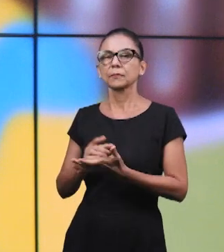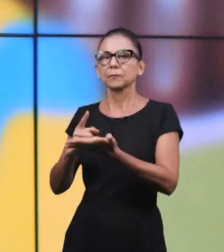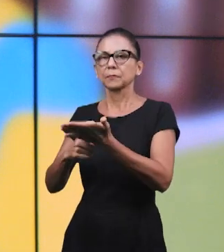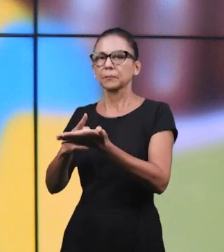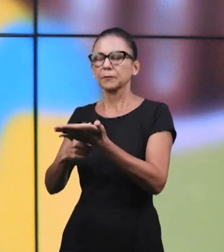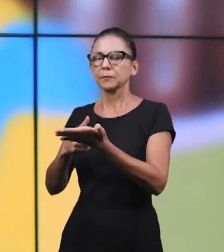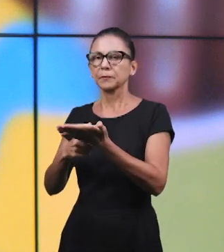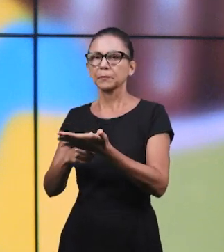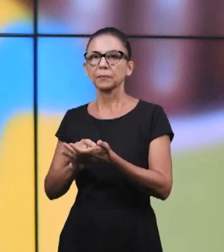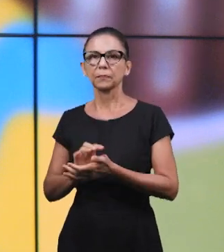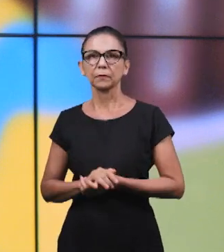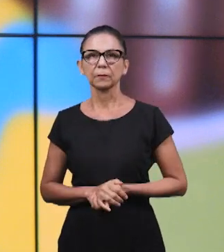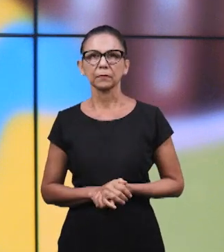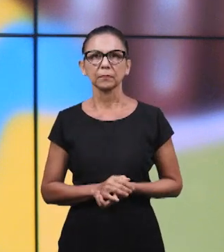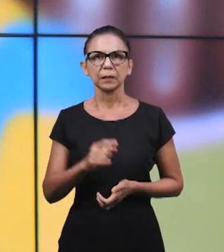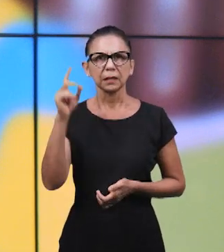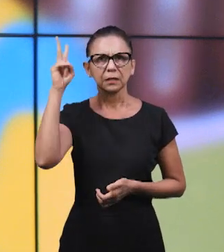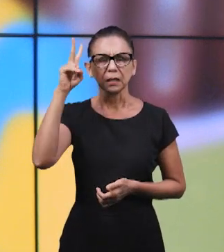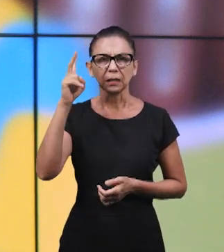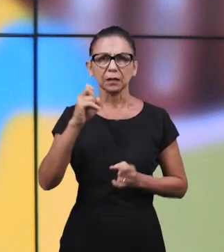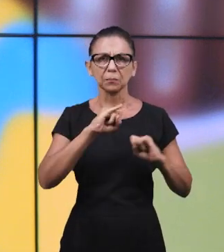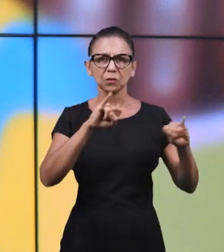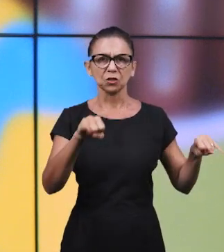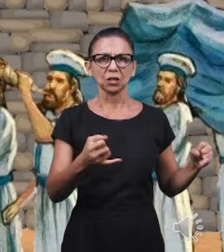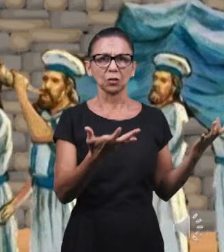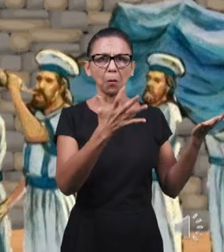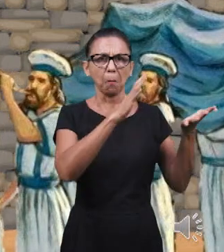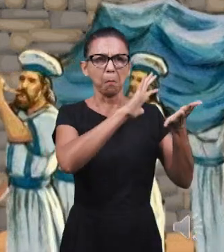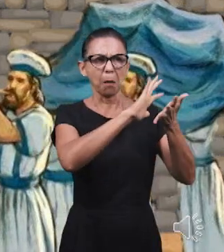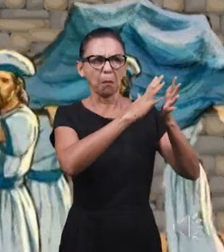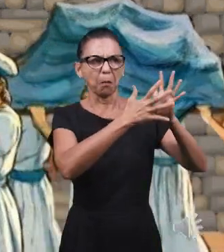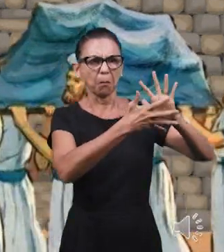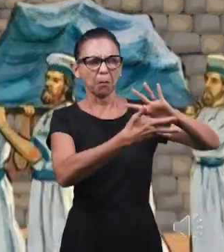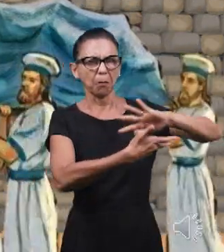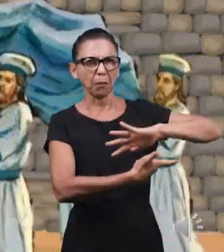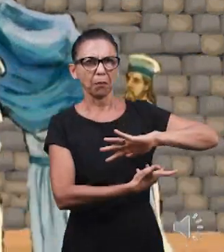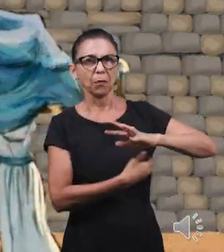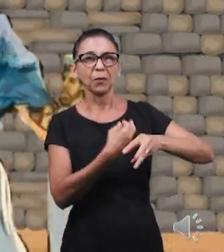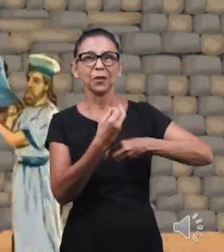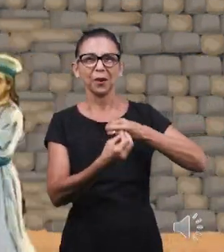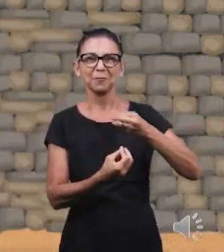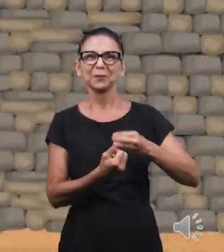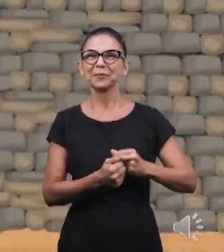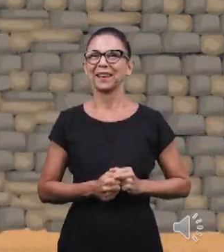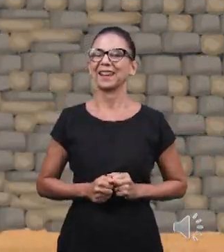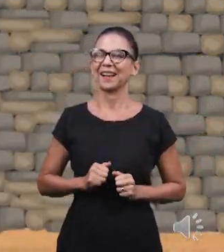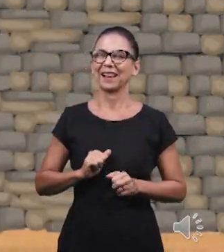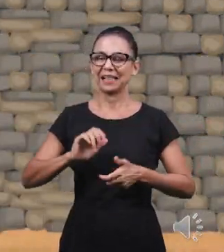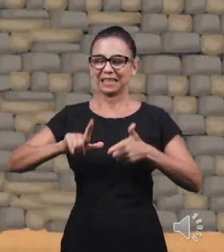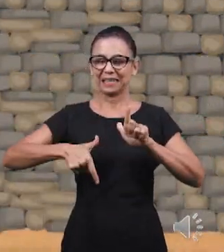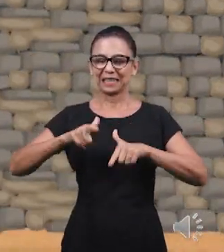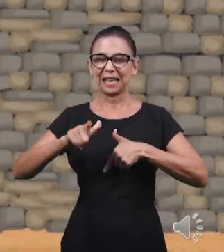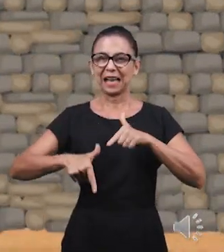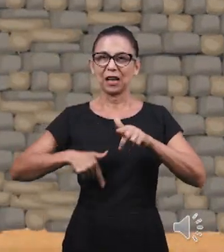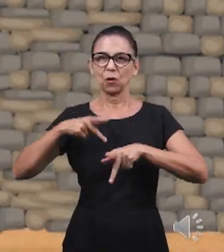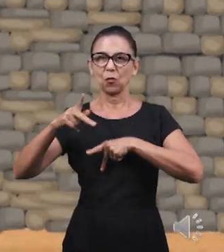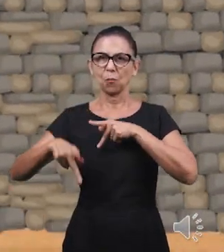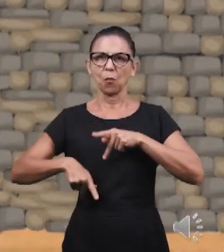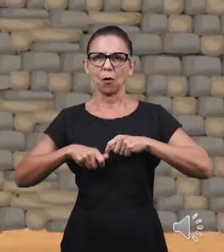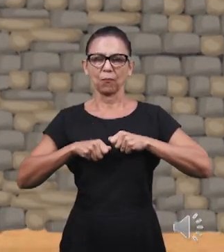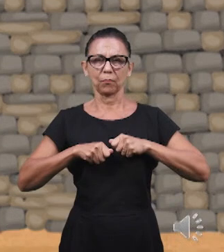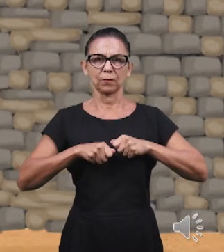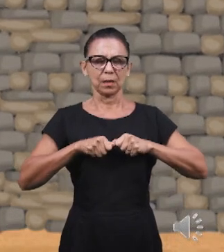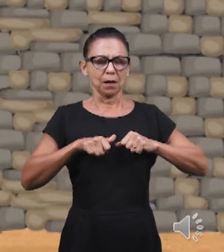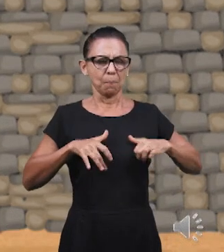cru et a obéi. Et vous vous rappelez comment Jéricho a été détruite? Le peuple d'Israël a entouré la